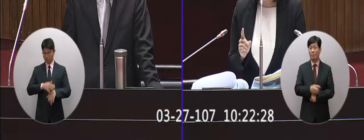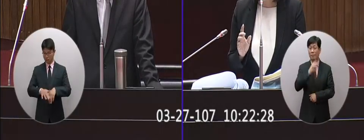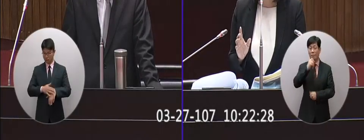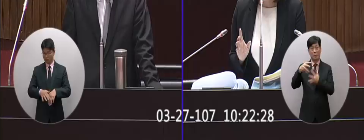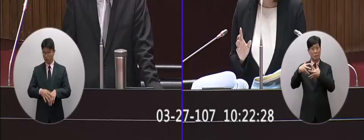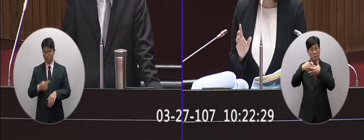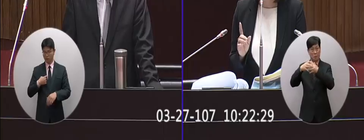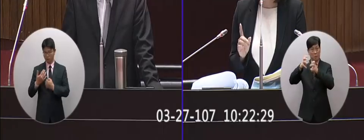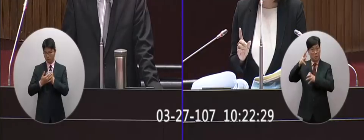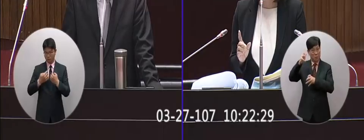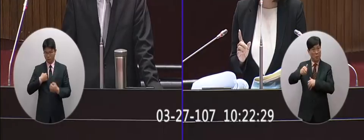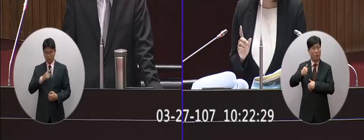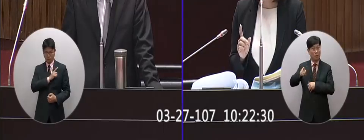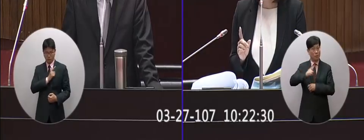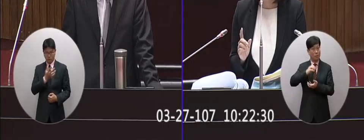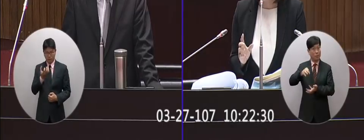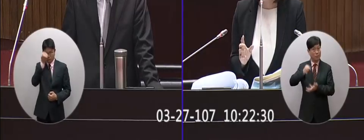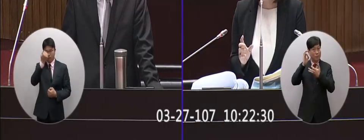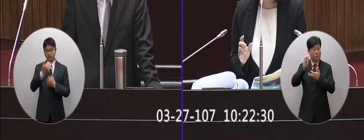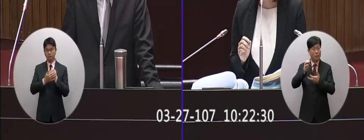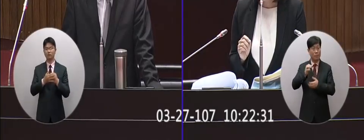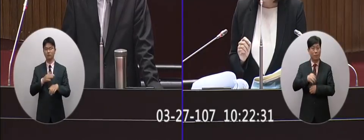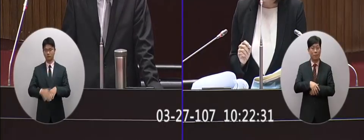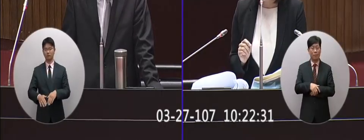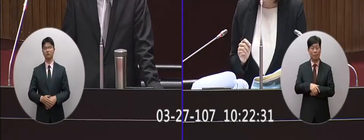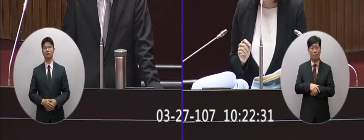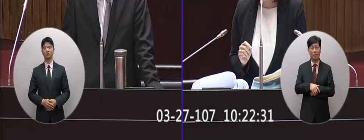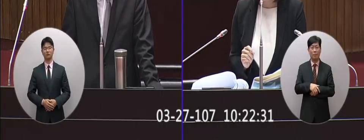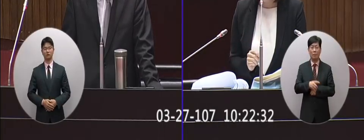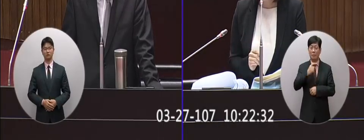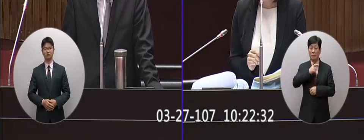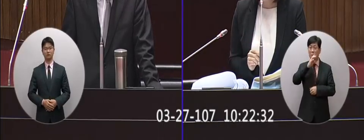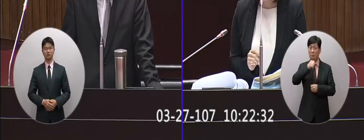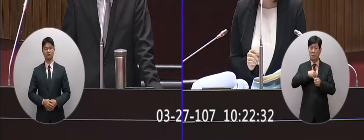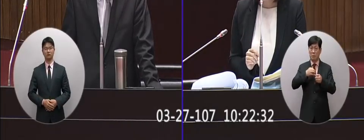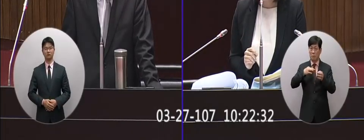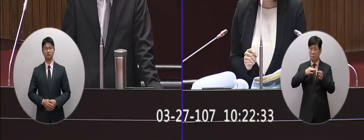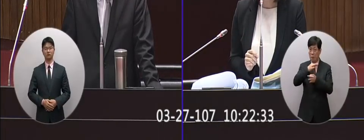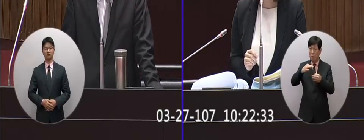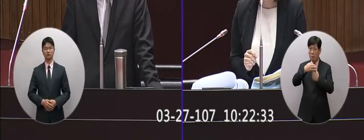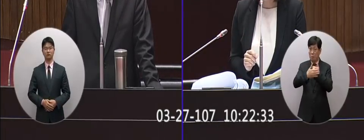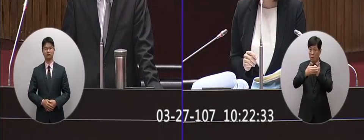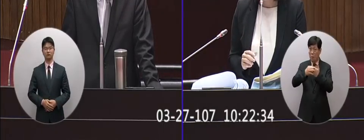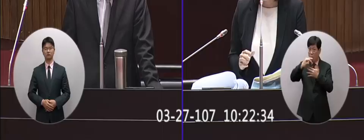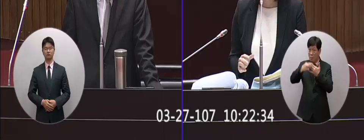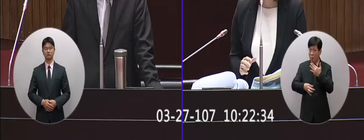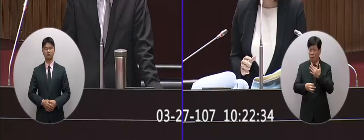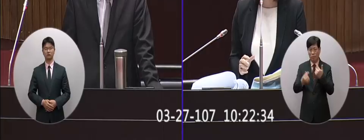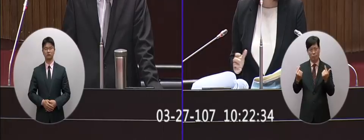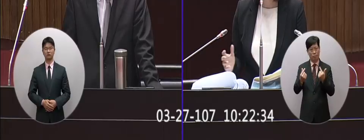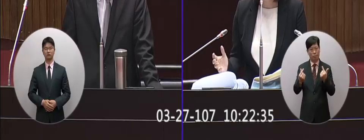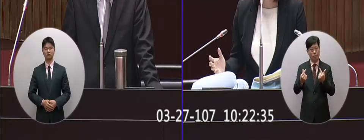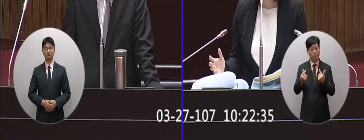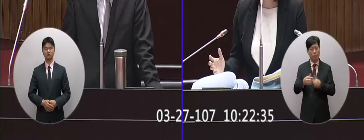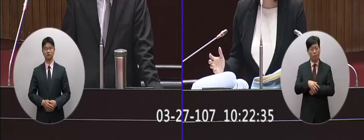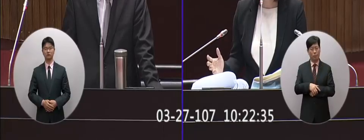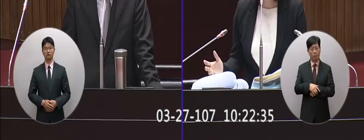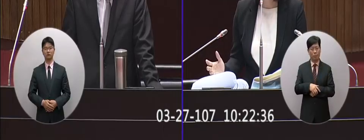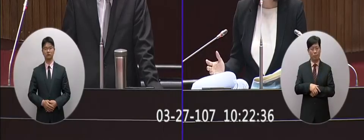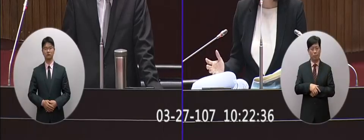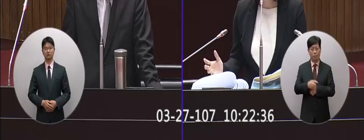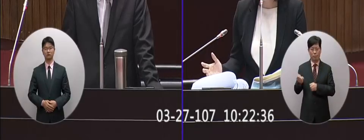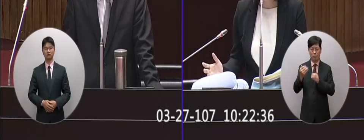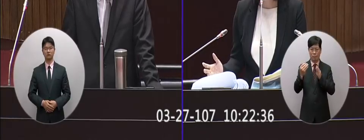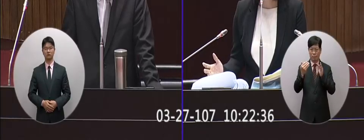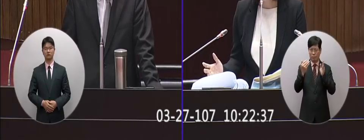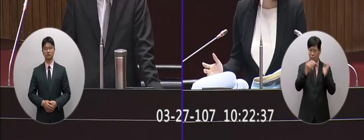普总统 保护我们自身的权益。 他所提的这些贸易保护政策，看起来好像是